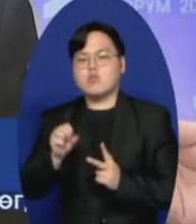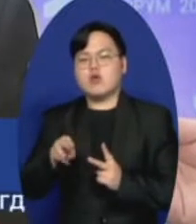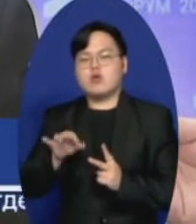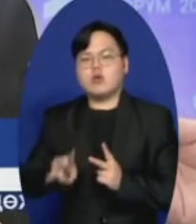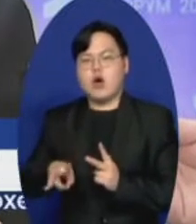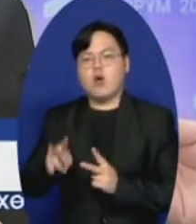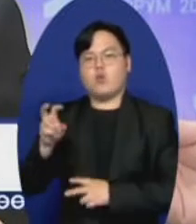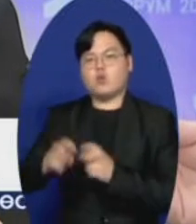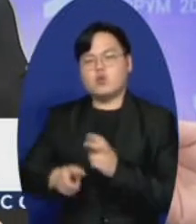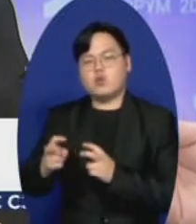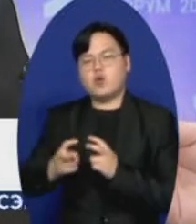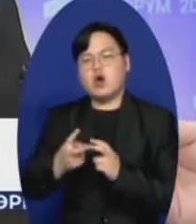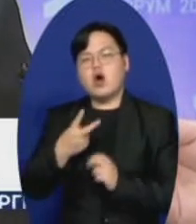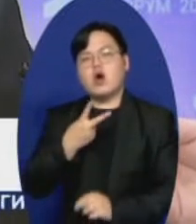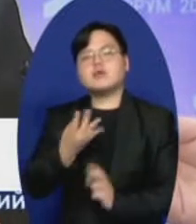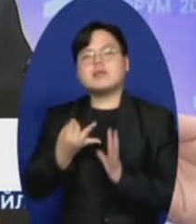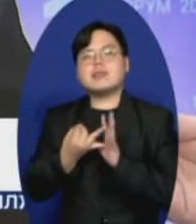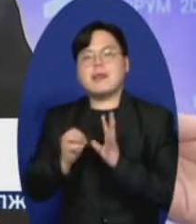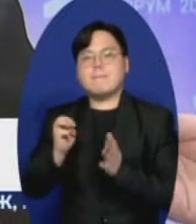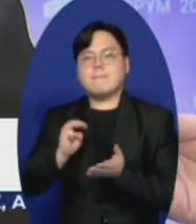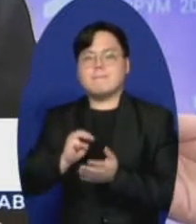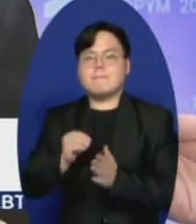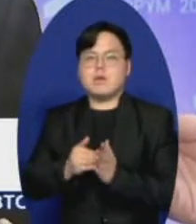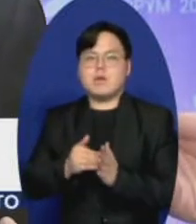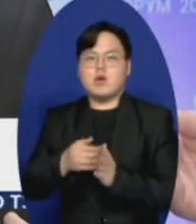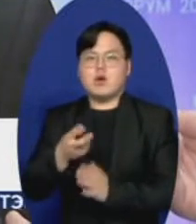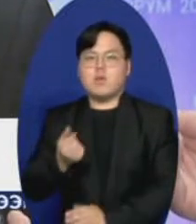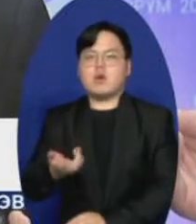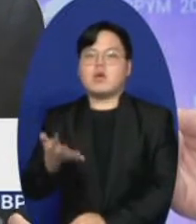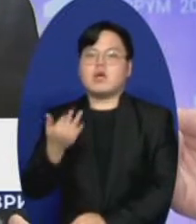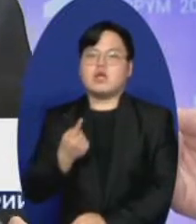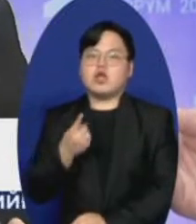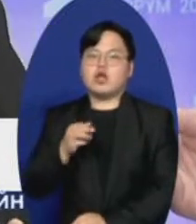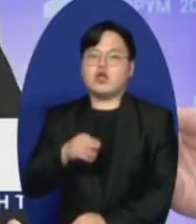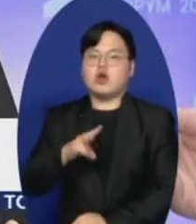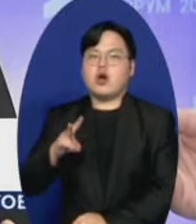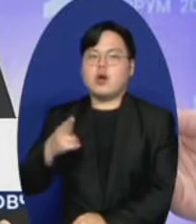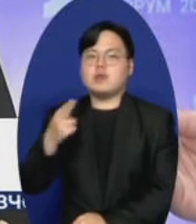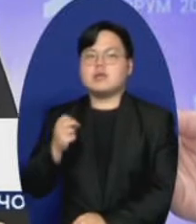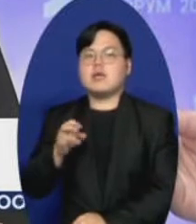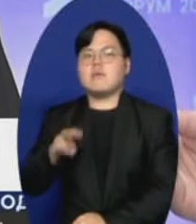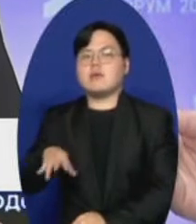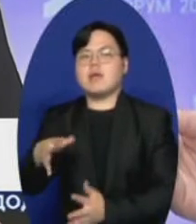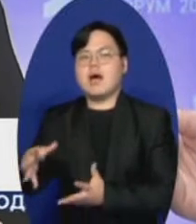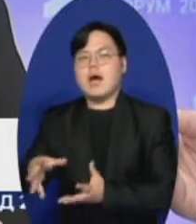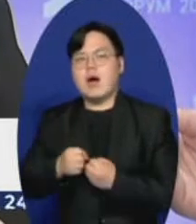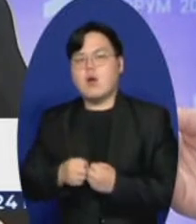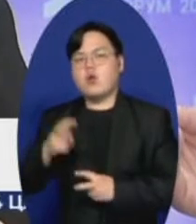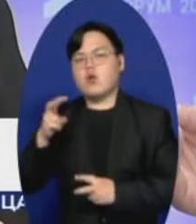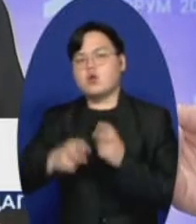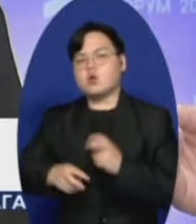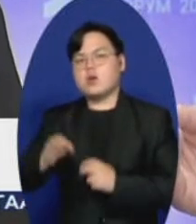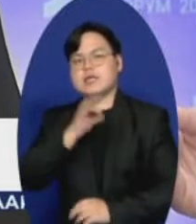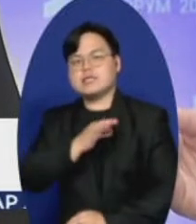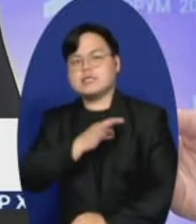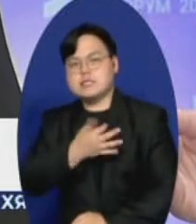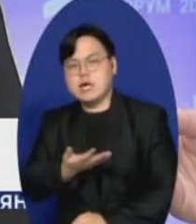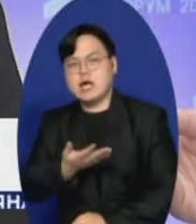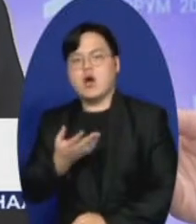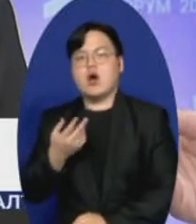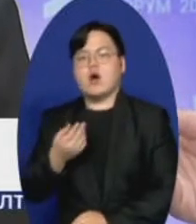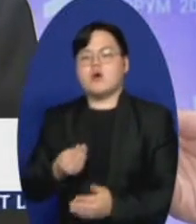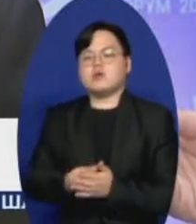үйлдвэрүүд маань бол 270 орчим мянган төгрөгөөр нэг тон цементийг бол авч үйлдвэрлэлдээ ашиглаж байгаа нь бас нэг талаас бас